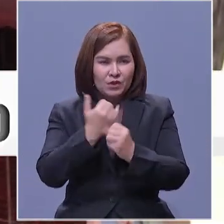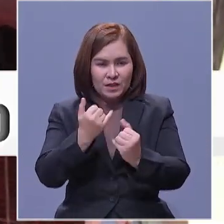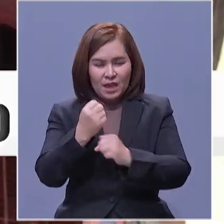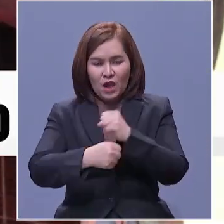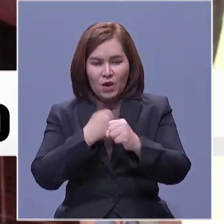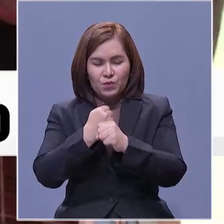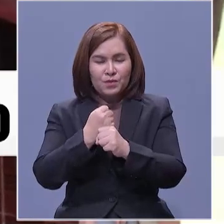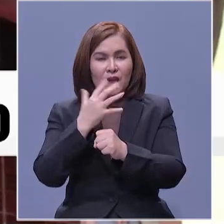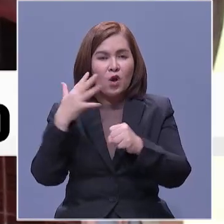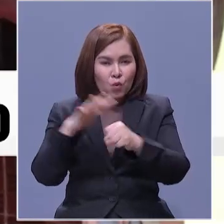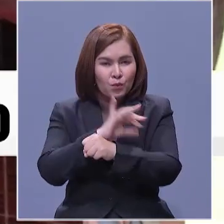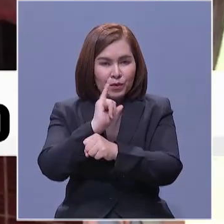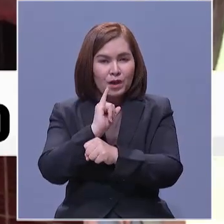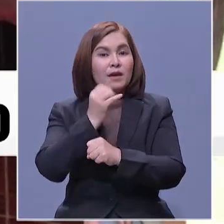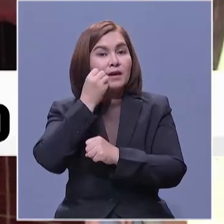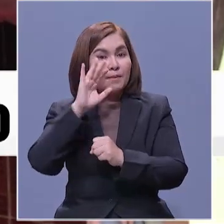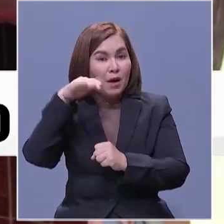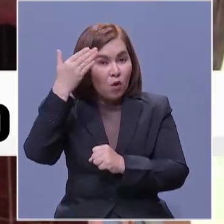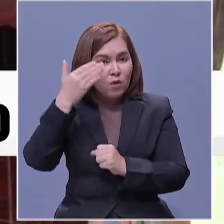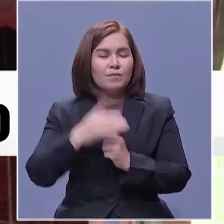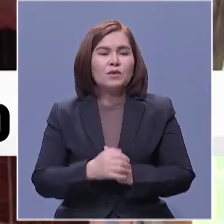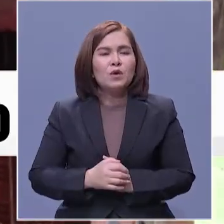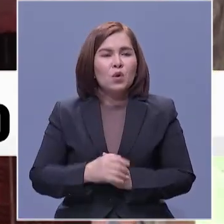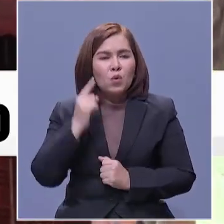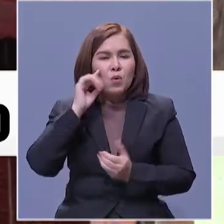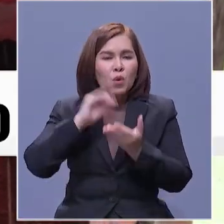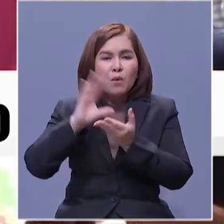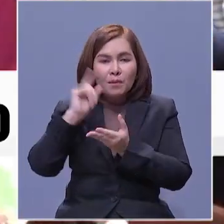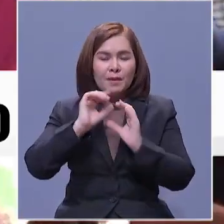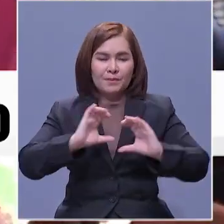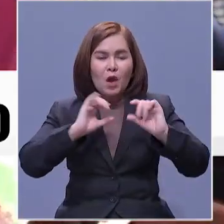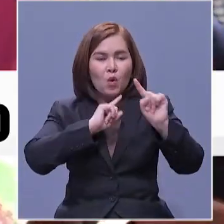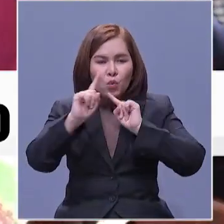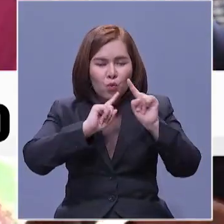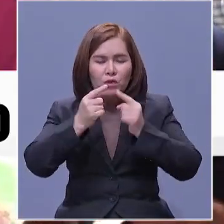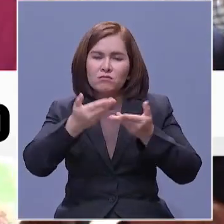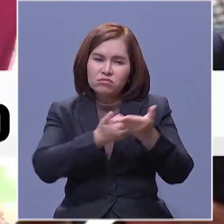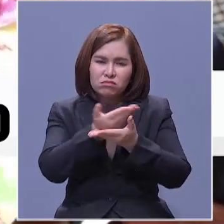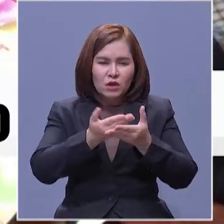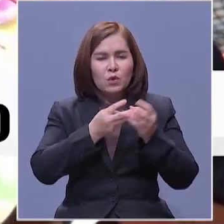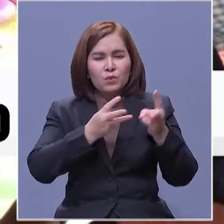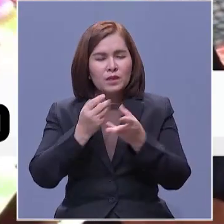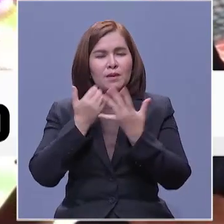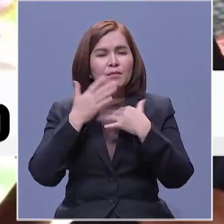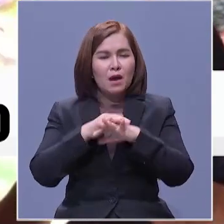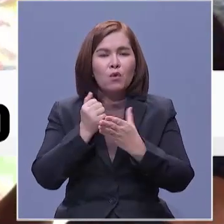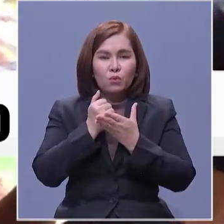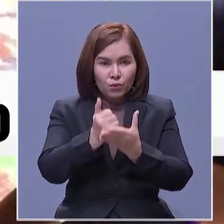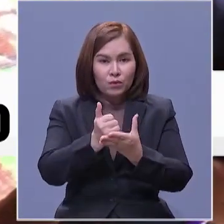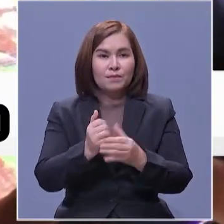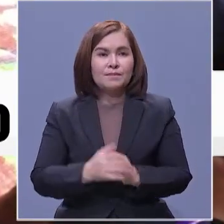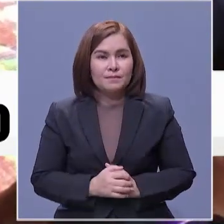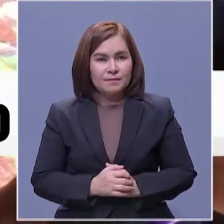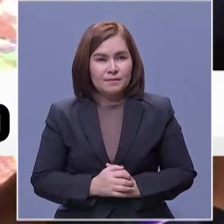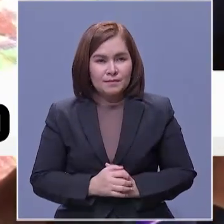ำหนด5ปีแล้วกลับมาก่อนเนี่ยคุณโบ้ก็บอกก็ทราบจากทางรัฐบาลนะครับว่ากำลังปรึกษาหารือหาทางช่วยนะครับแ